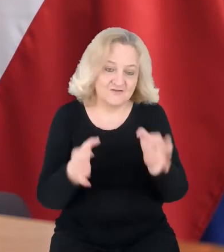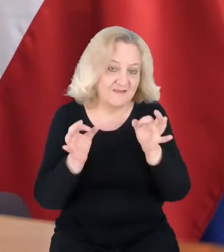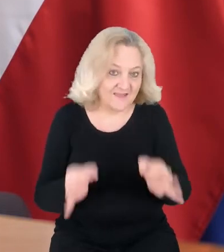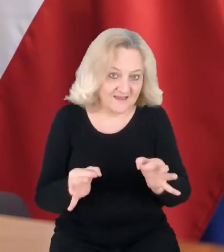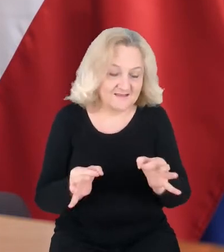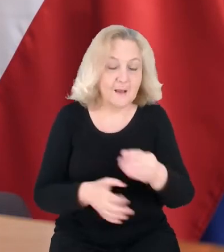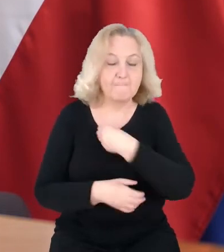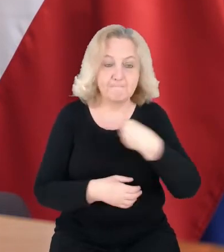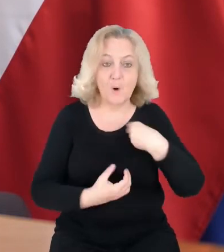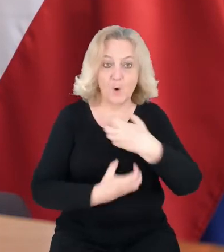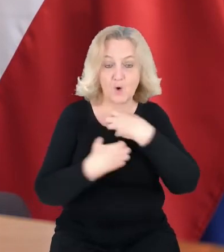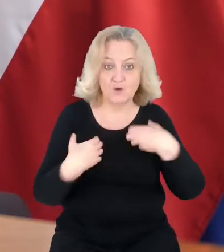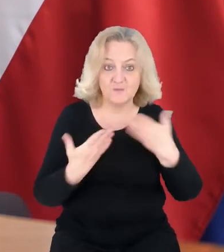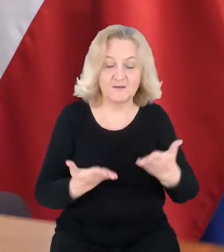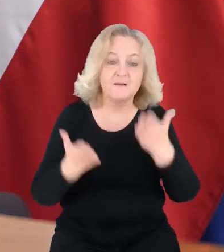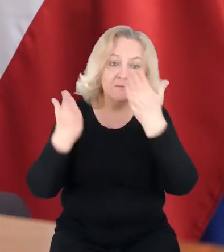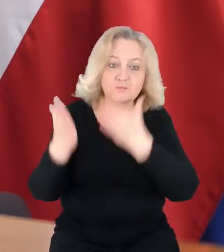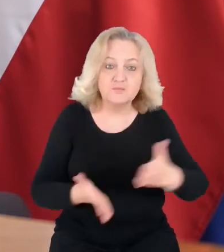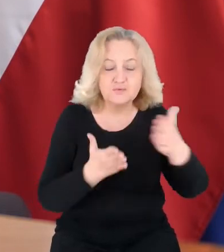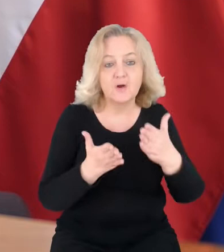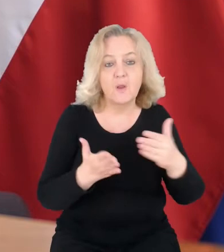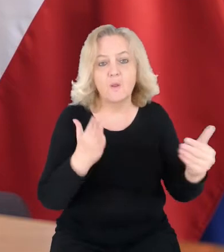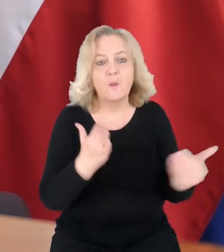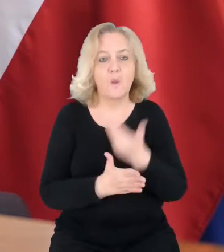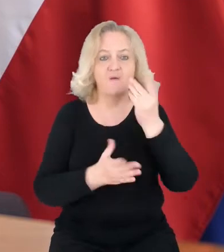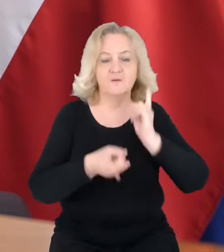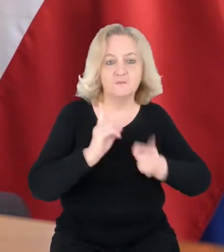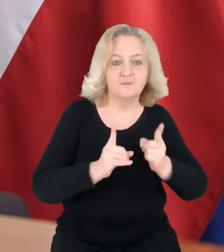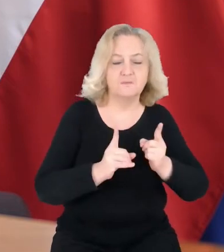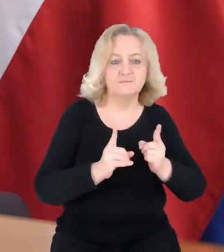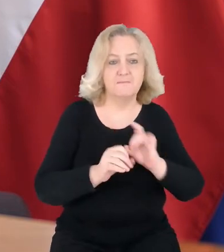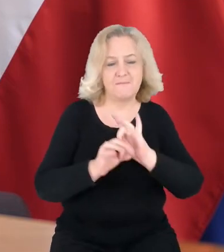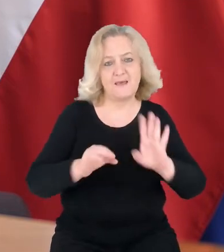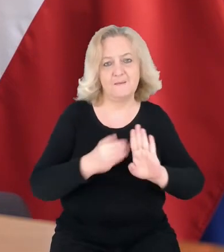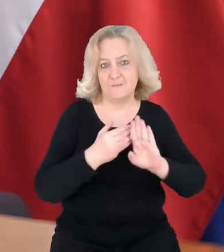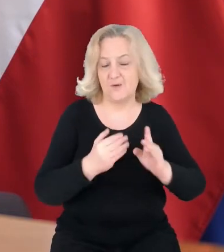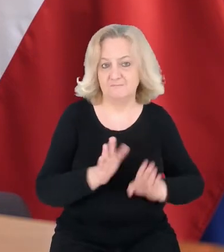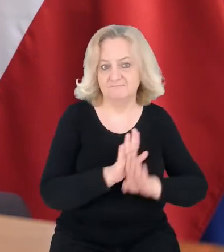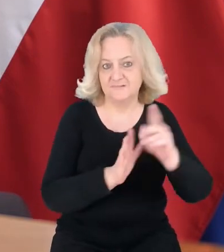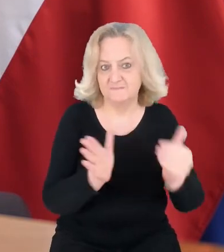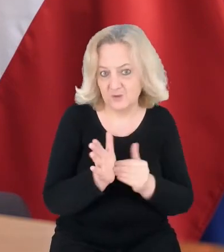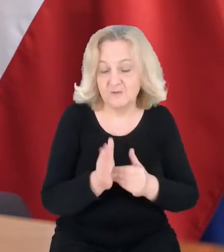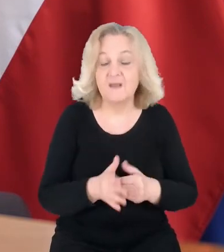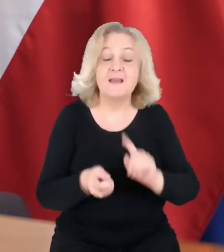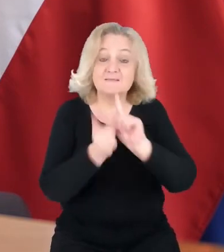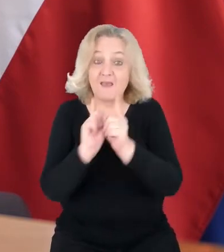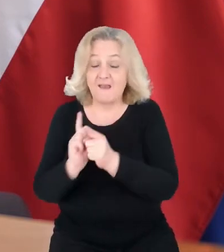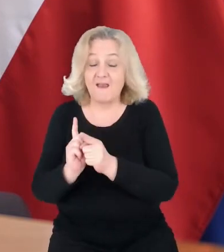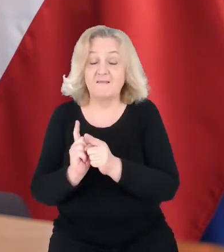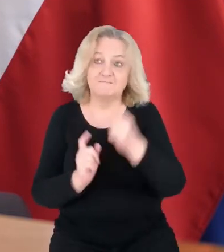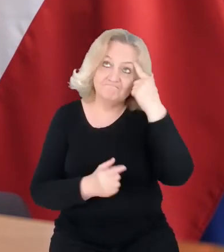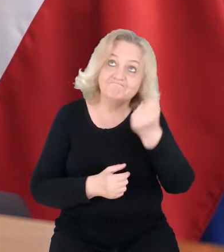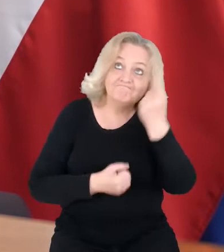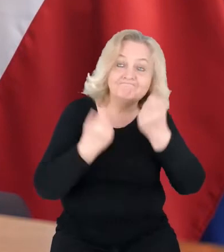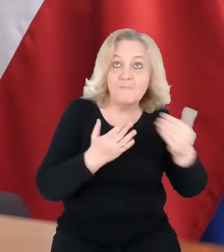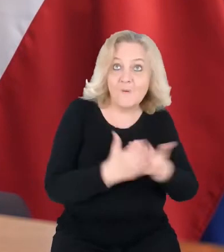polska gospodarka przygotowuje się do nowego przyspieszenia po pandemii. Zmiany idące w kierunku innowacyjności